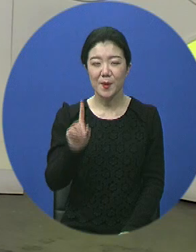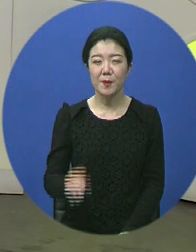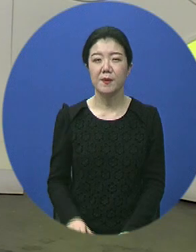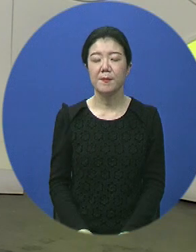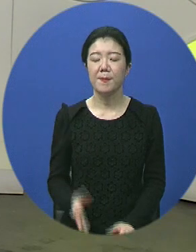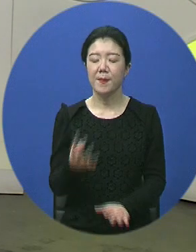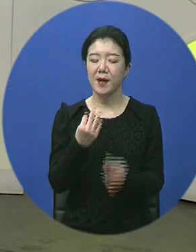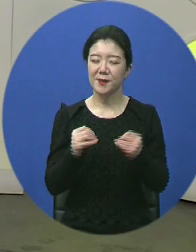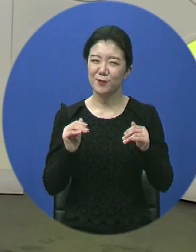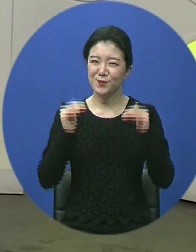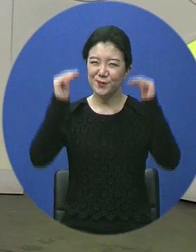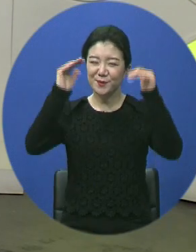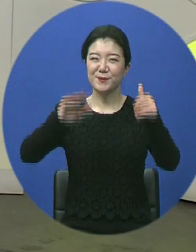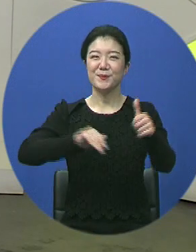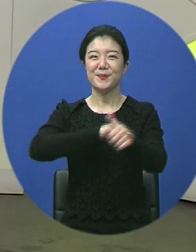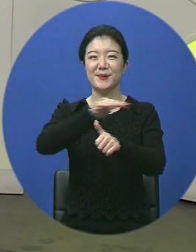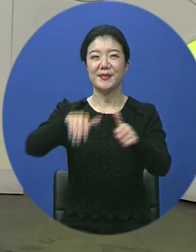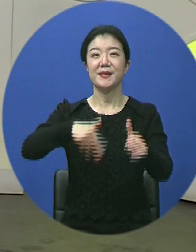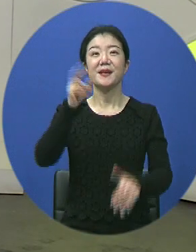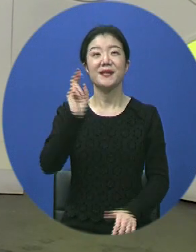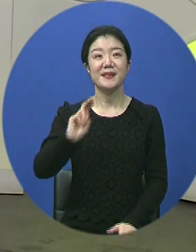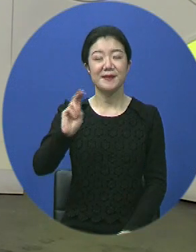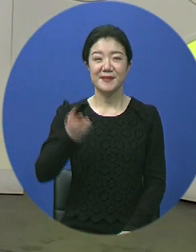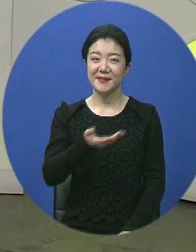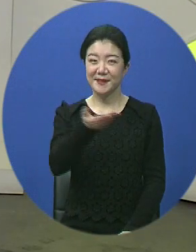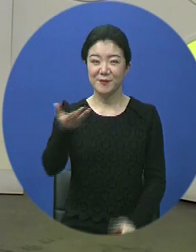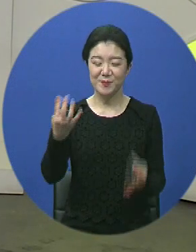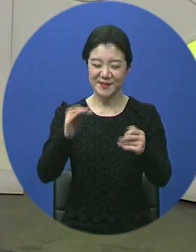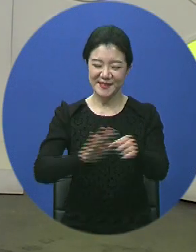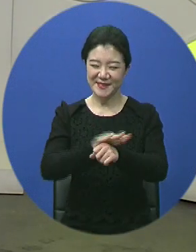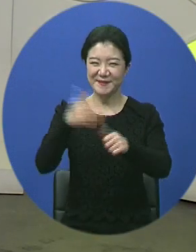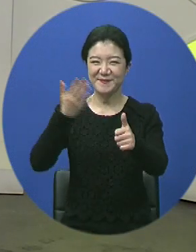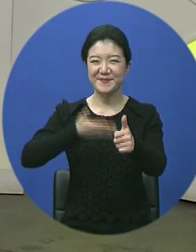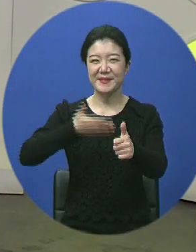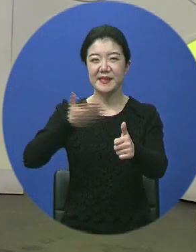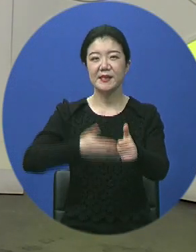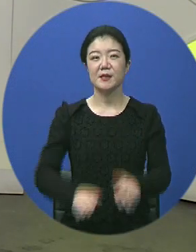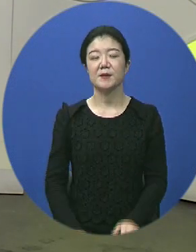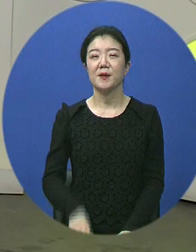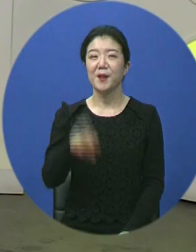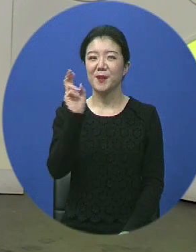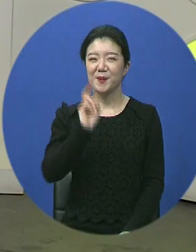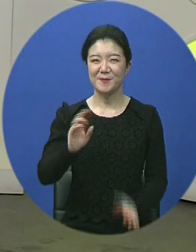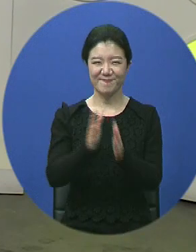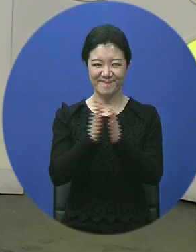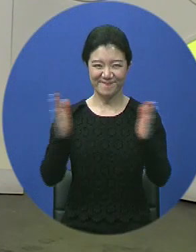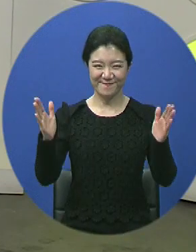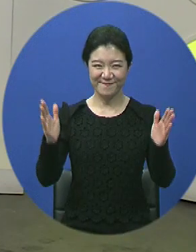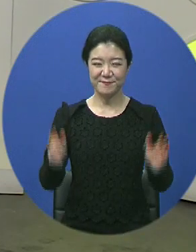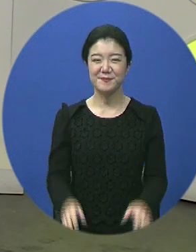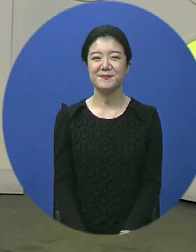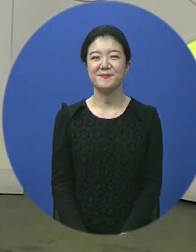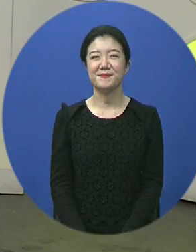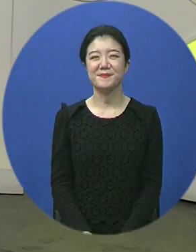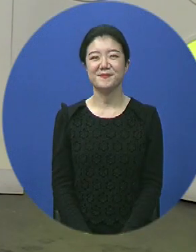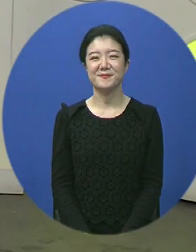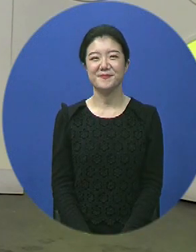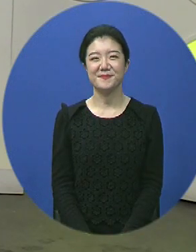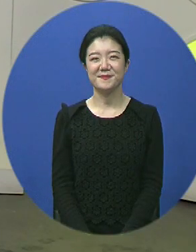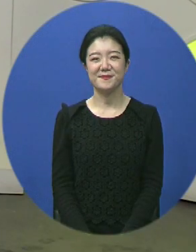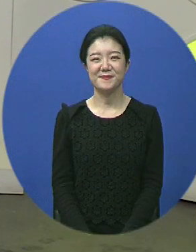많이 성숙된 그런 분위기의 노래입니다. 여러분들 많이 사랑해 주세요. 째깍째깍입니다.